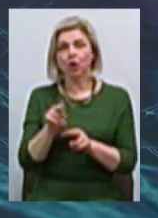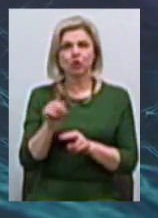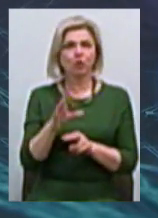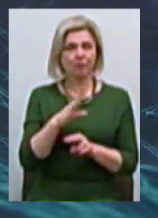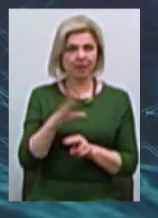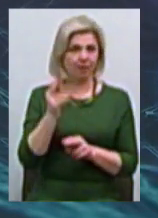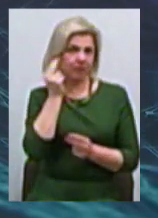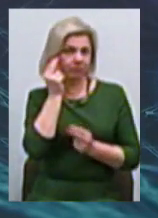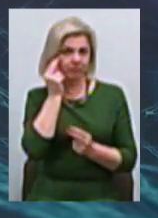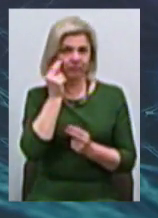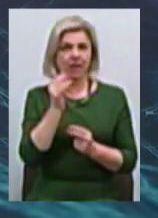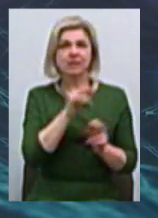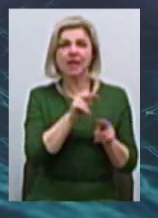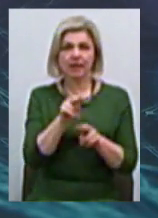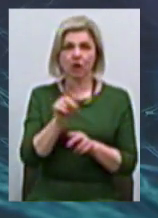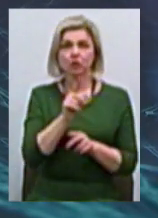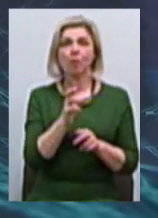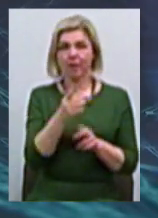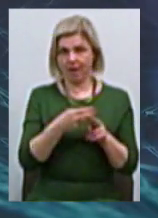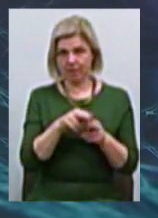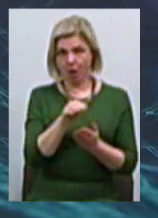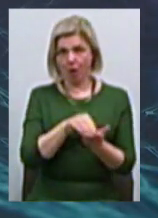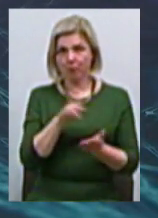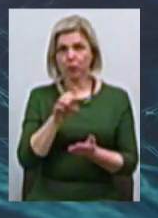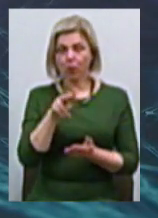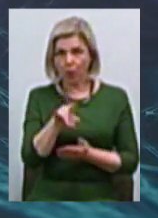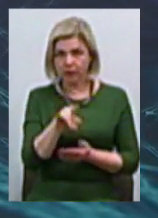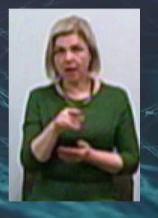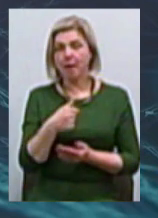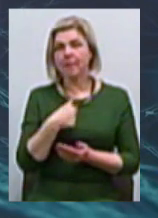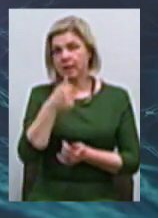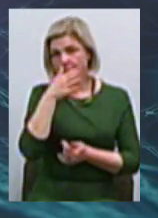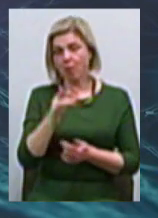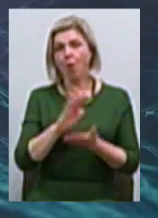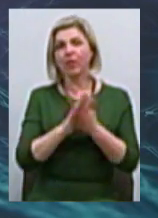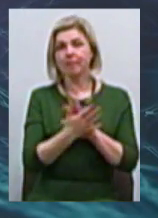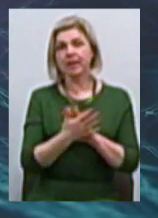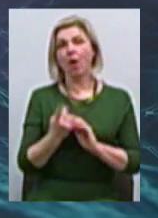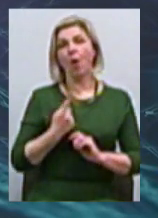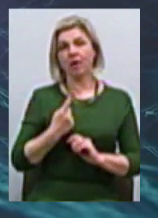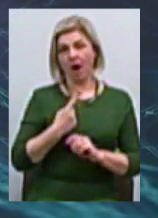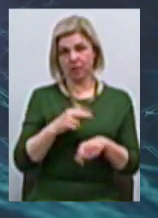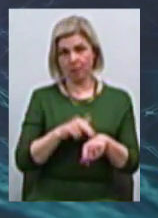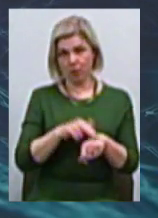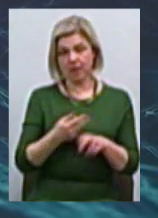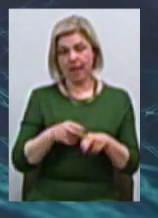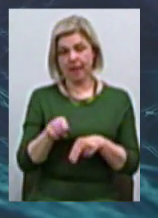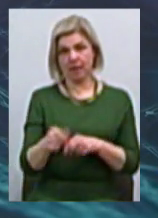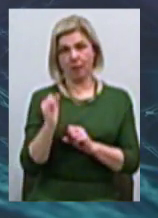как говорят, с этими протоколами. Мы не можем отменить охрану полицейским этих мешков, потому